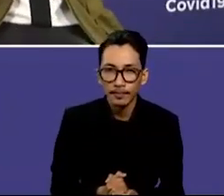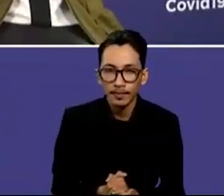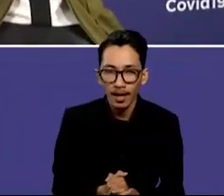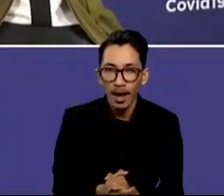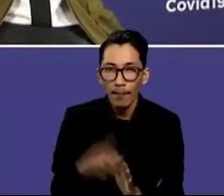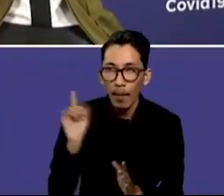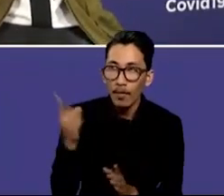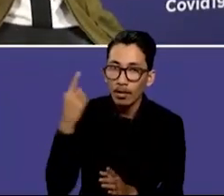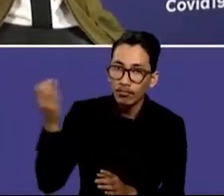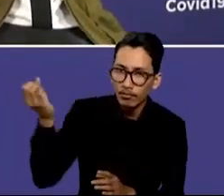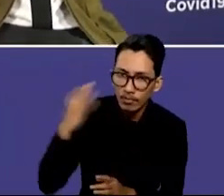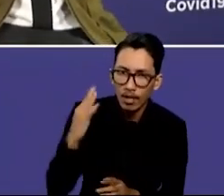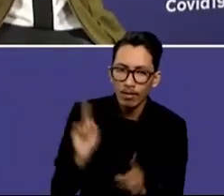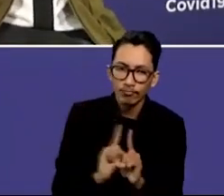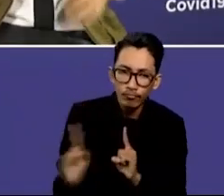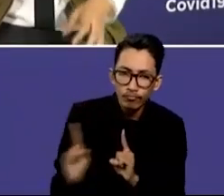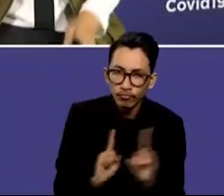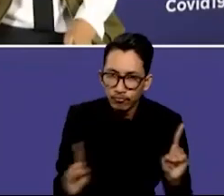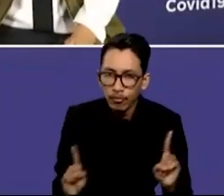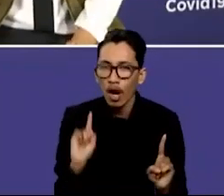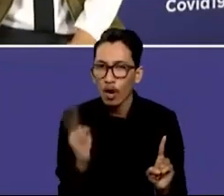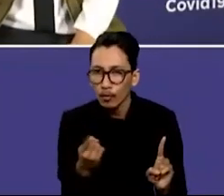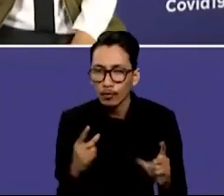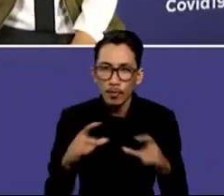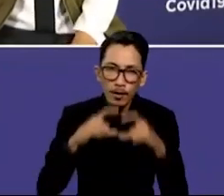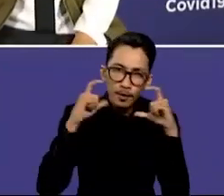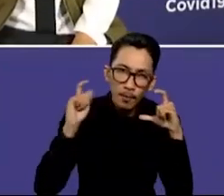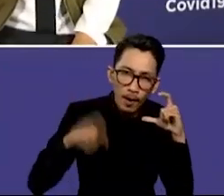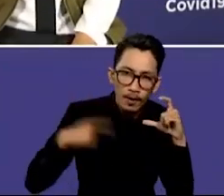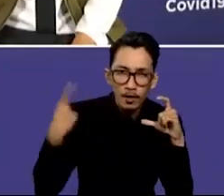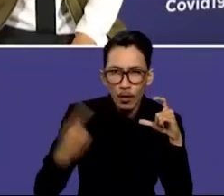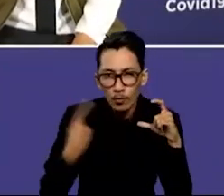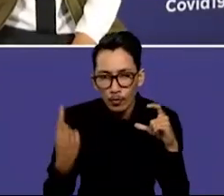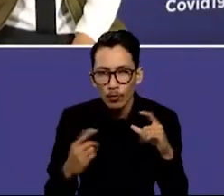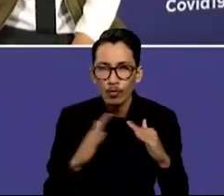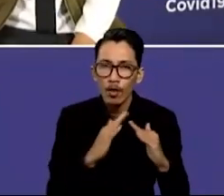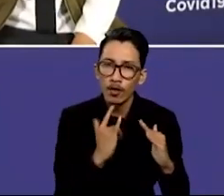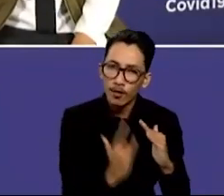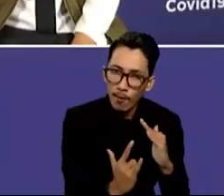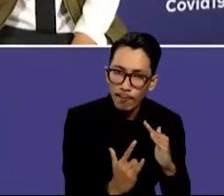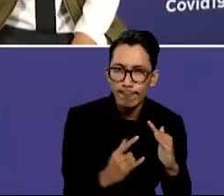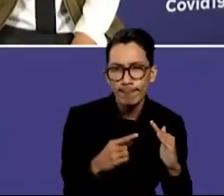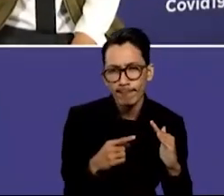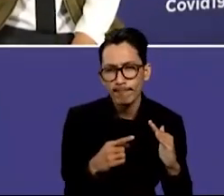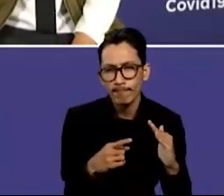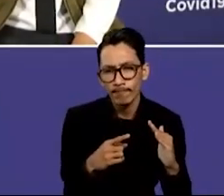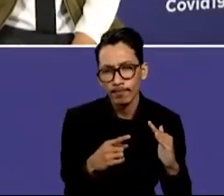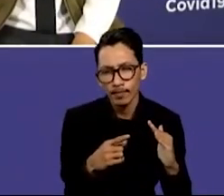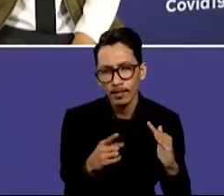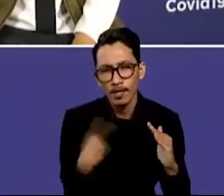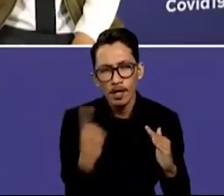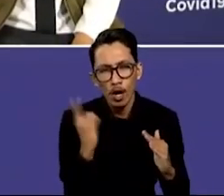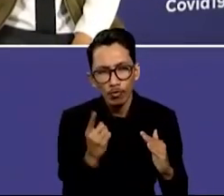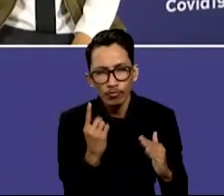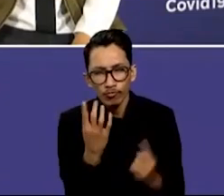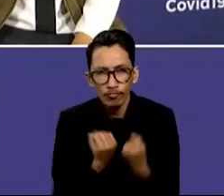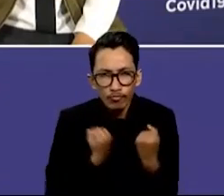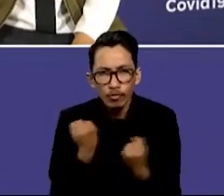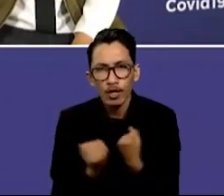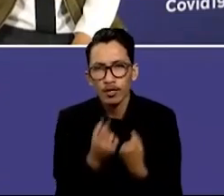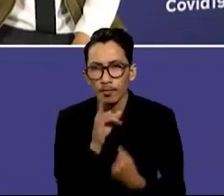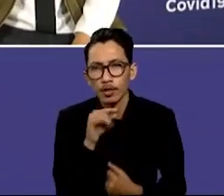jaga jarak, pakai masker, kemudian tetap di rumah. Nah ini yang kita bumingkan di seluruh Kalimantan